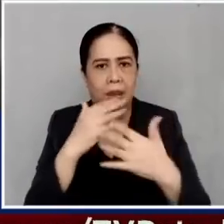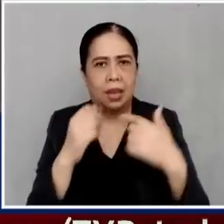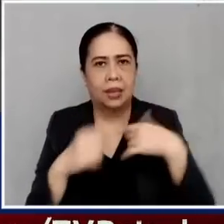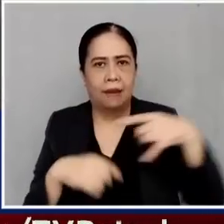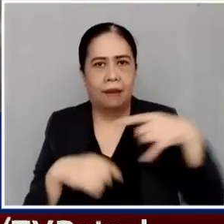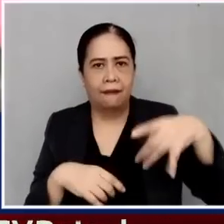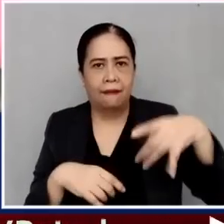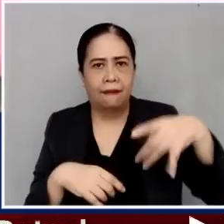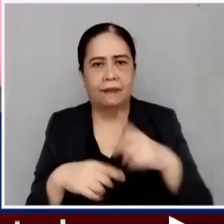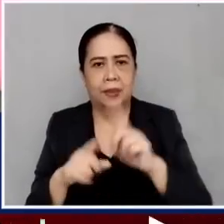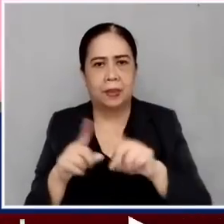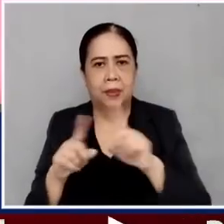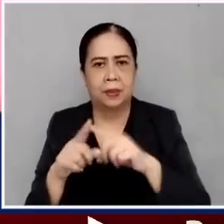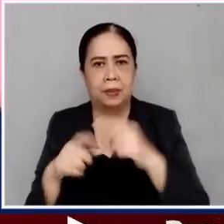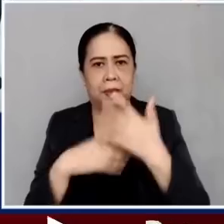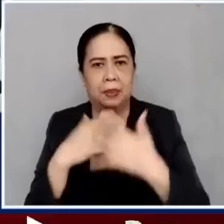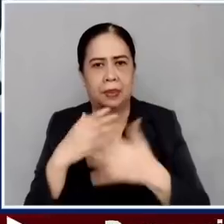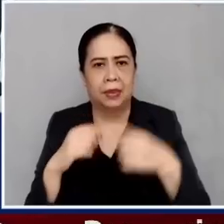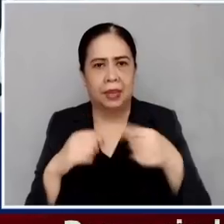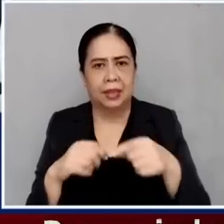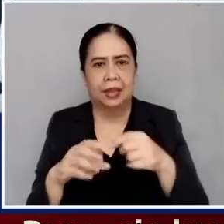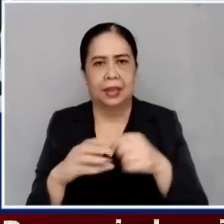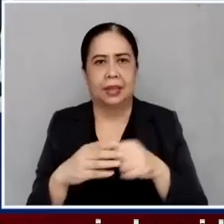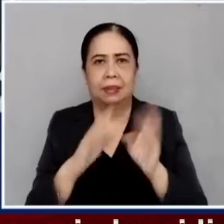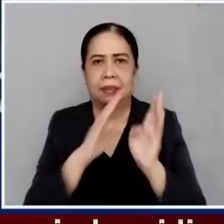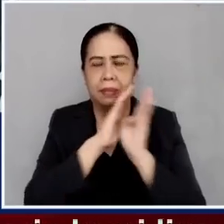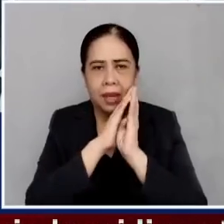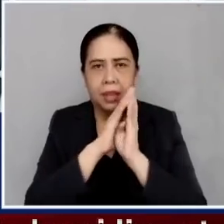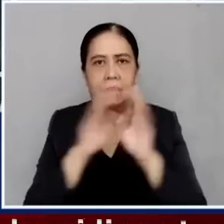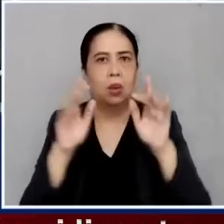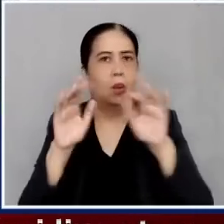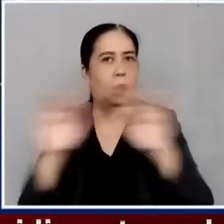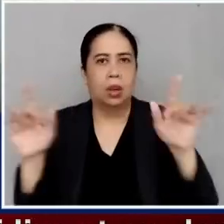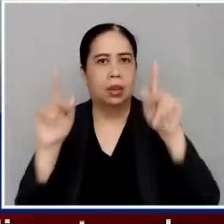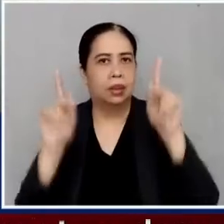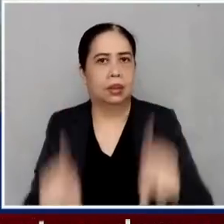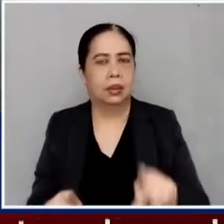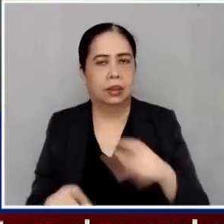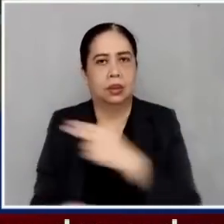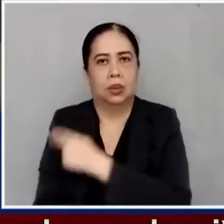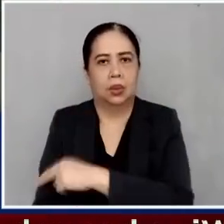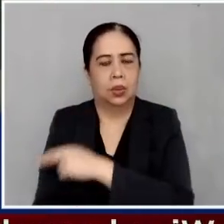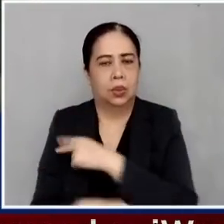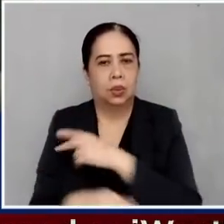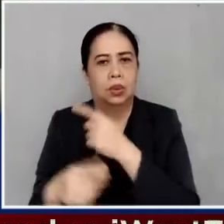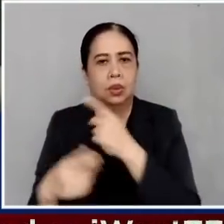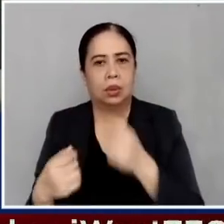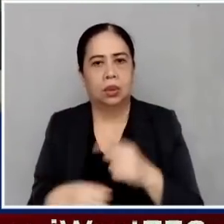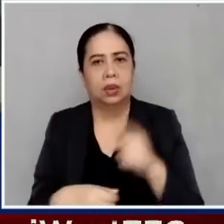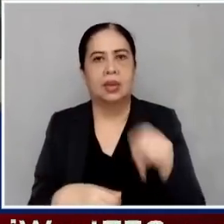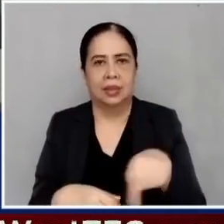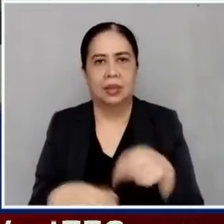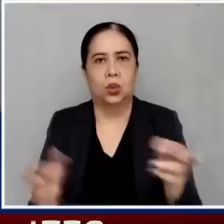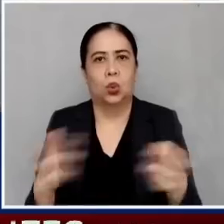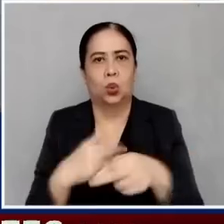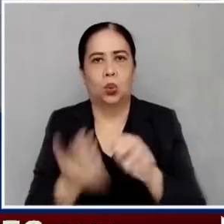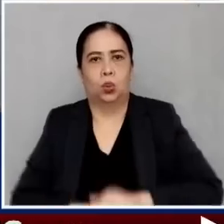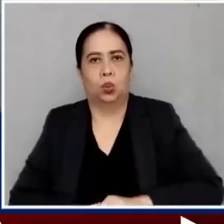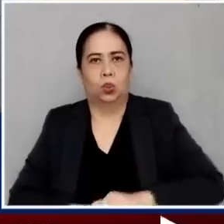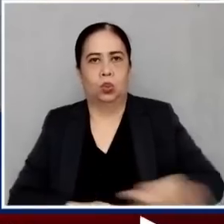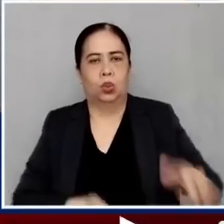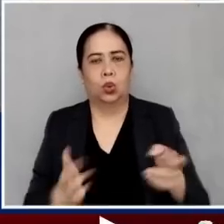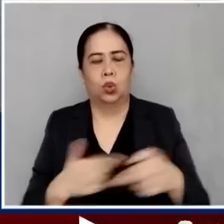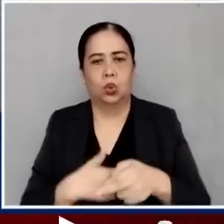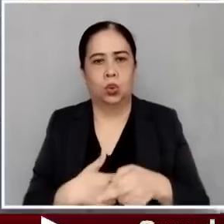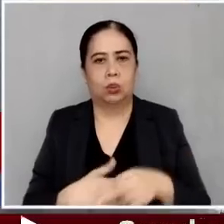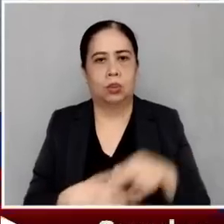ang sariwang dugo sa ilalim ng medical bed pero wala ng pasyente ang naabutan. Ito umano ang abortion room. Ang main plan